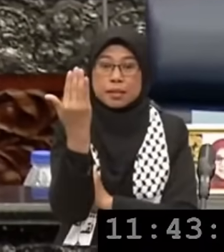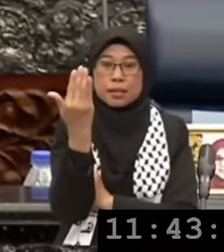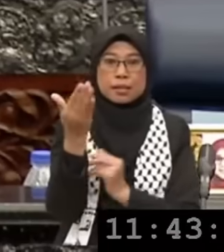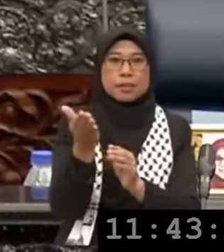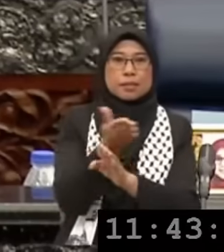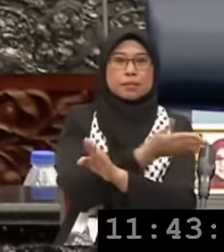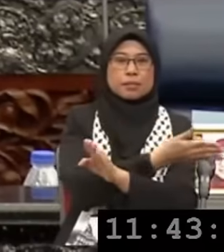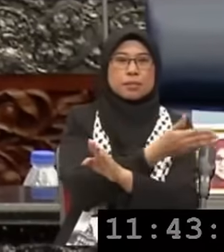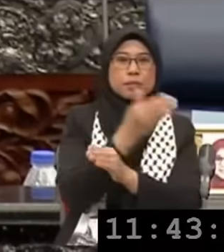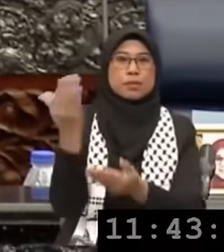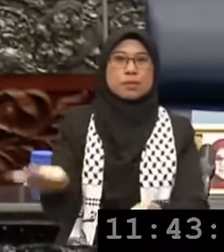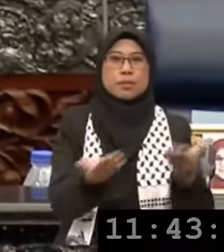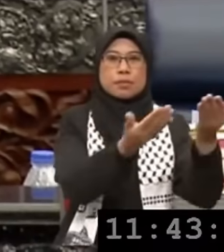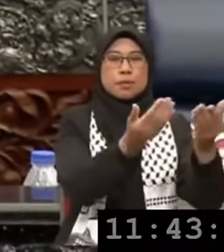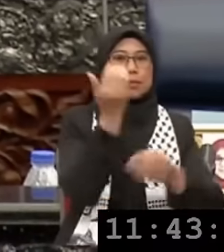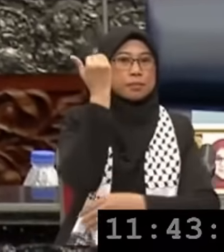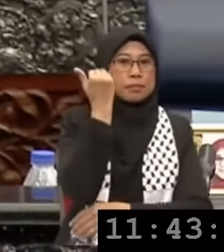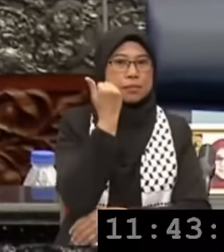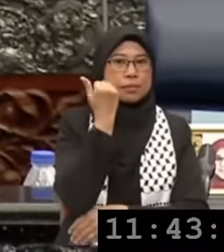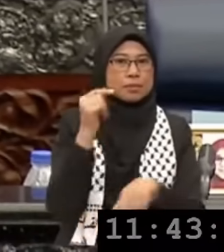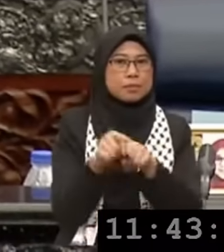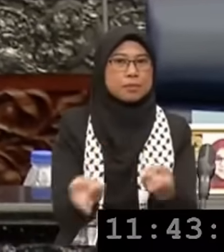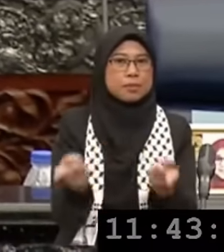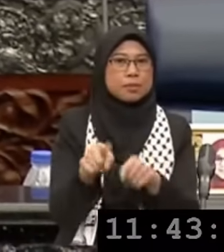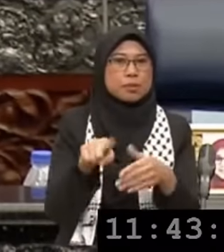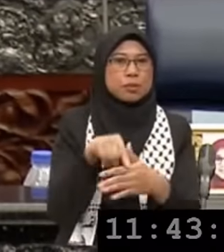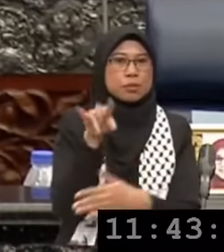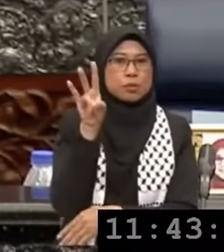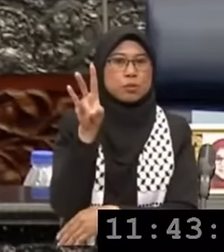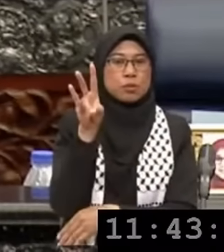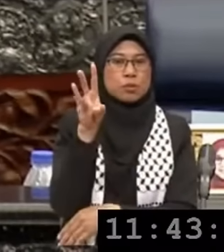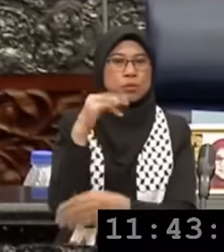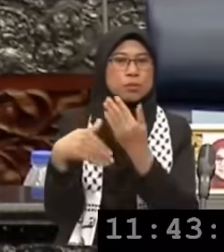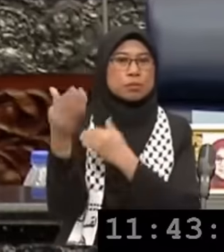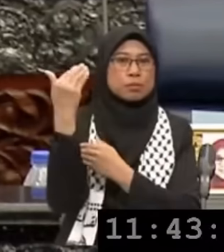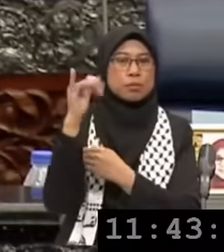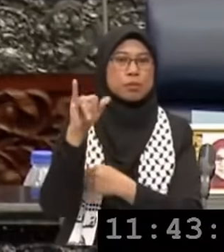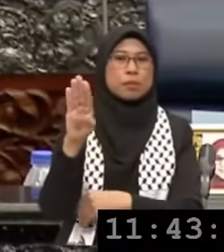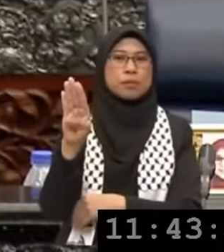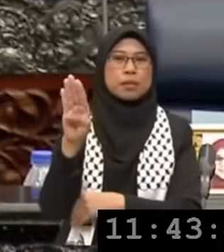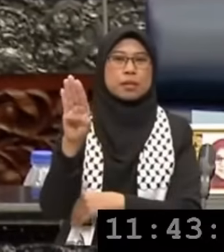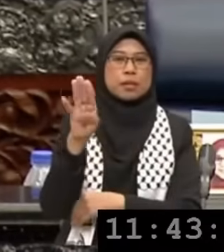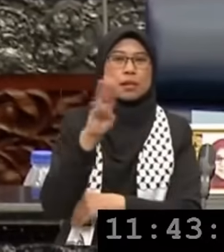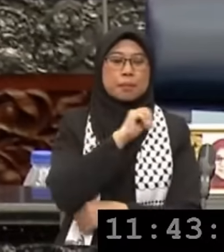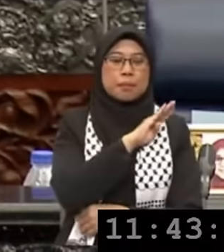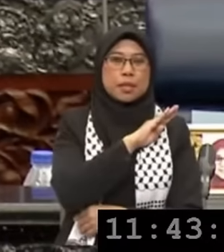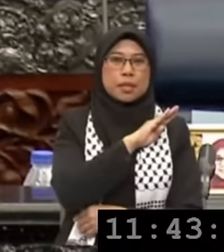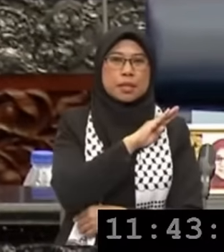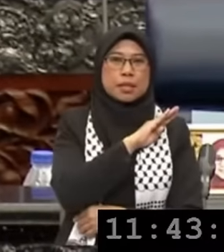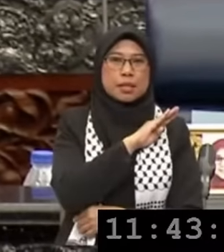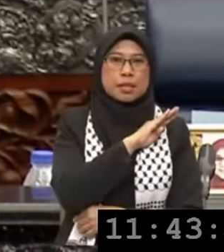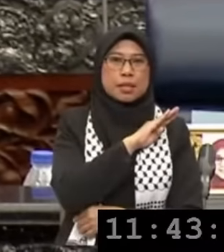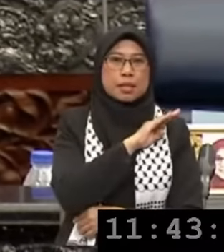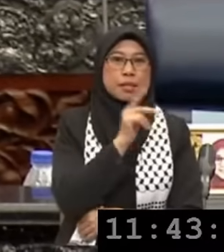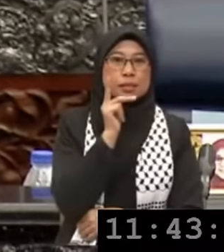ianya dihadapkan mahkamah sebagaimana yang berlaku pada bulan julai yang lalu terhadap yangmat berhormat menteri besar